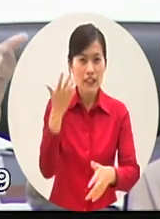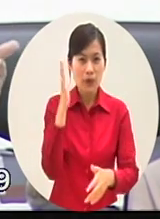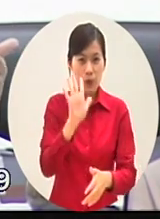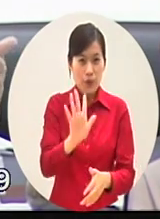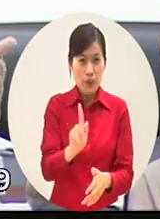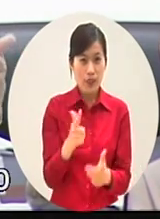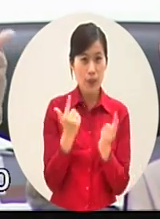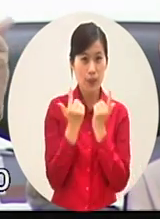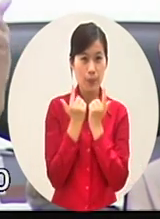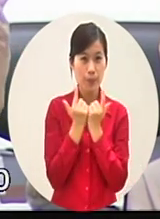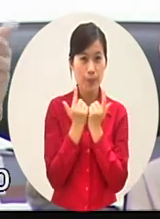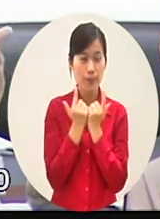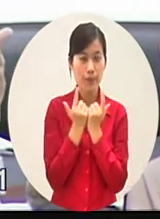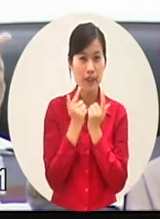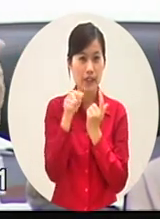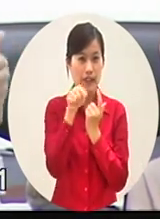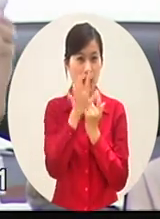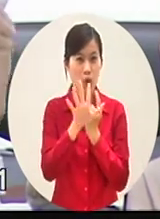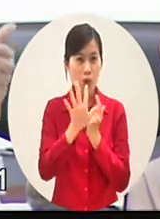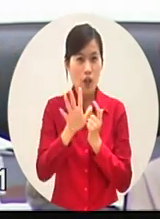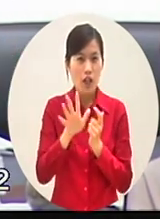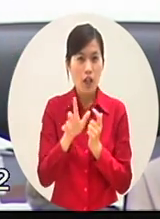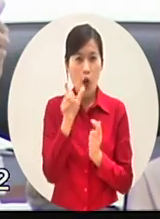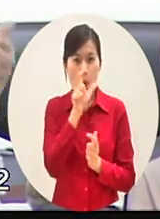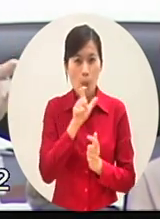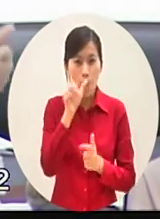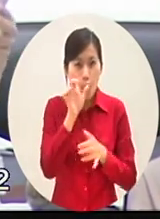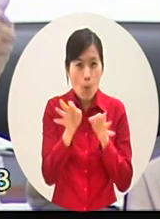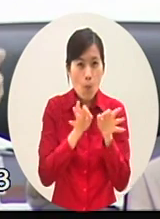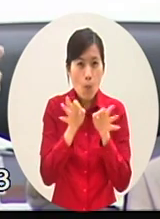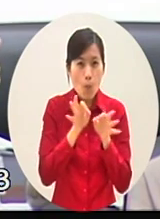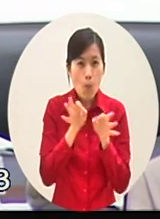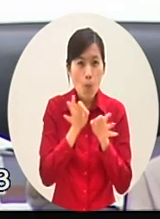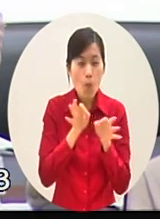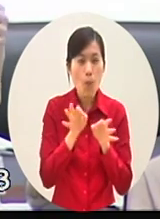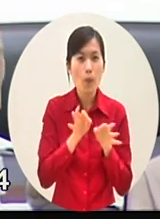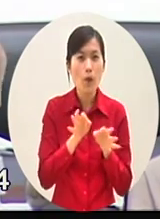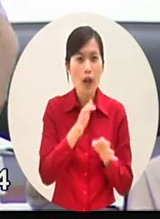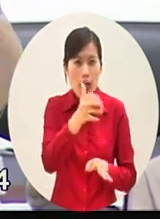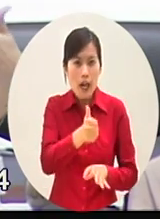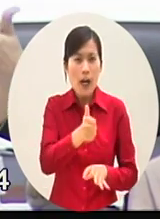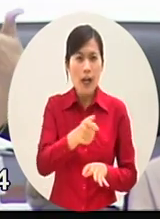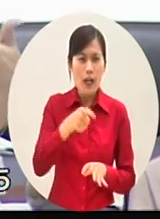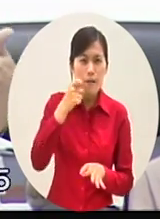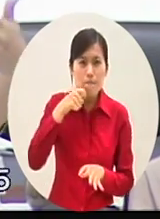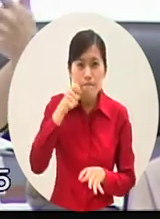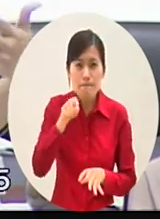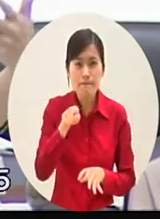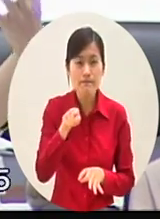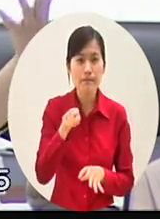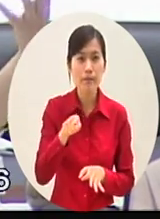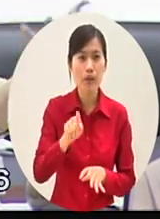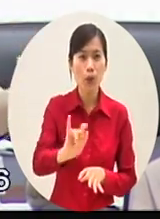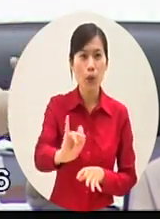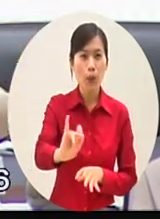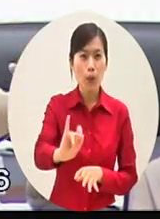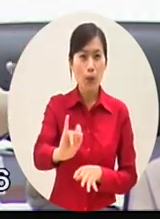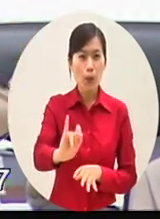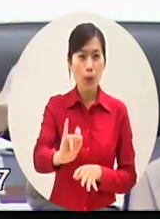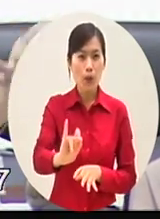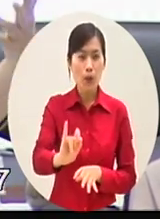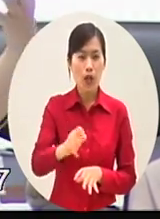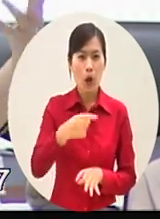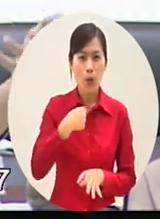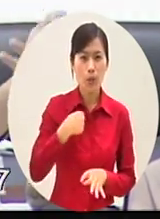开酒店吼，一个头家吼爱上了我们九曲塘小姑娘，来咱大桥起的一个往来工